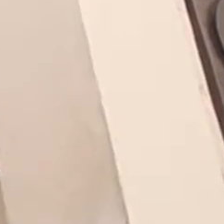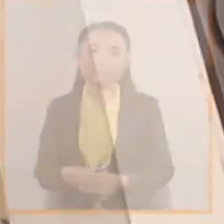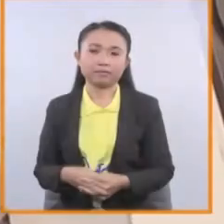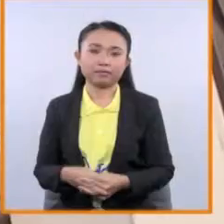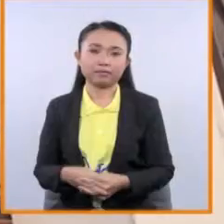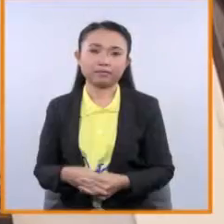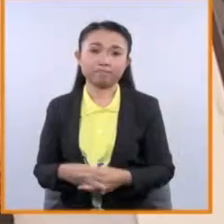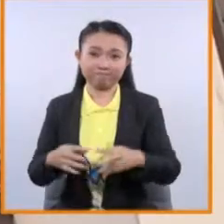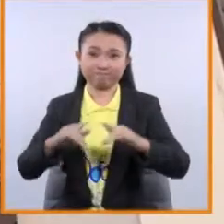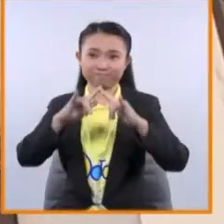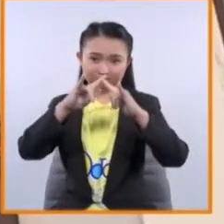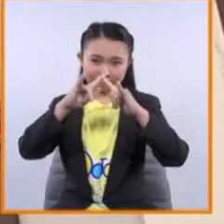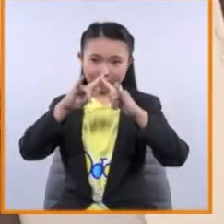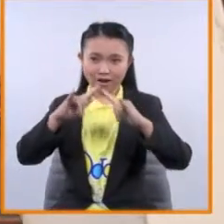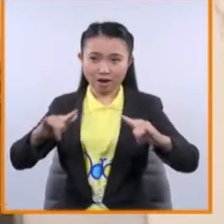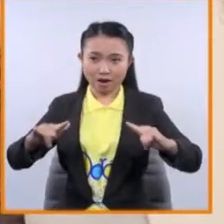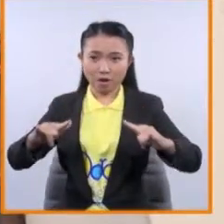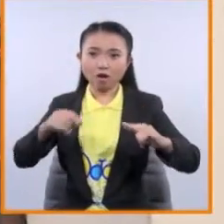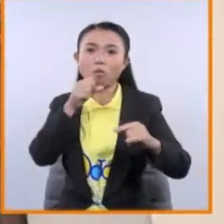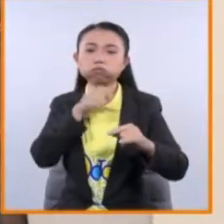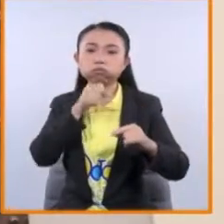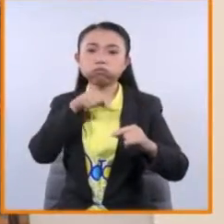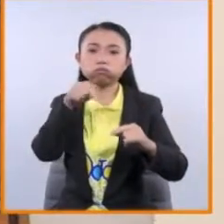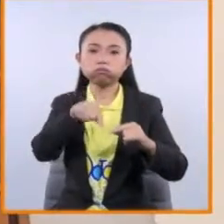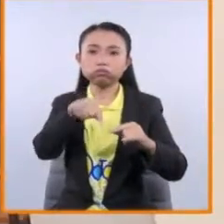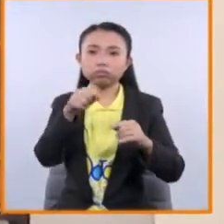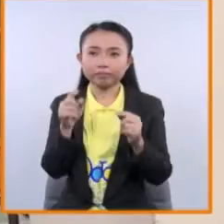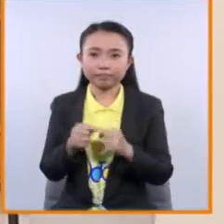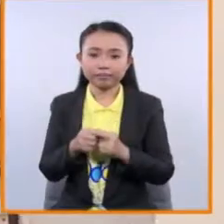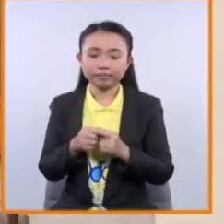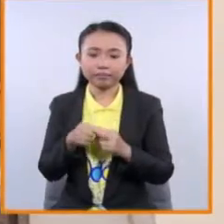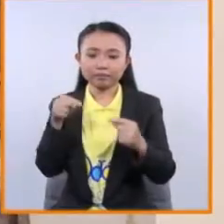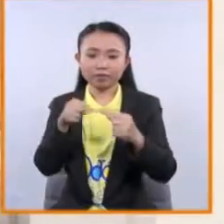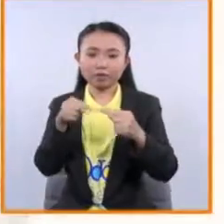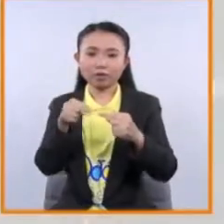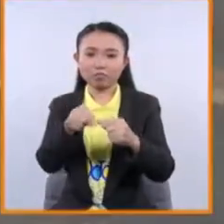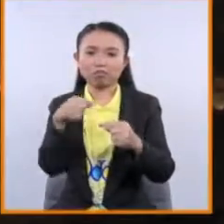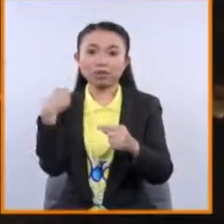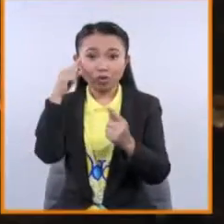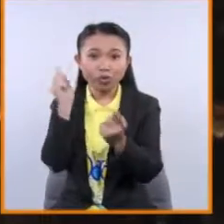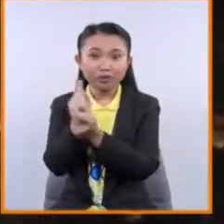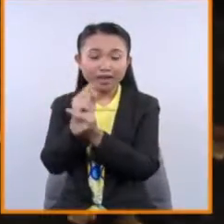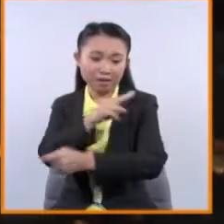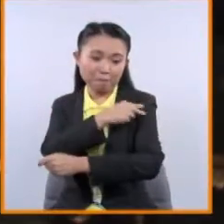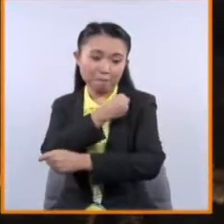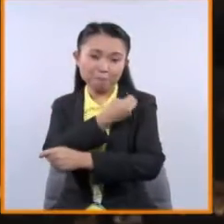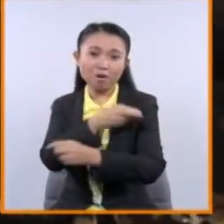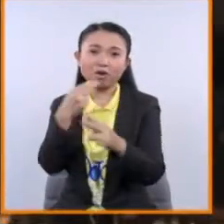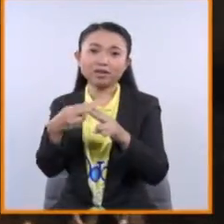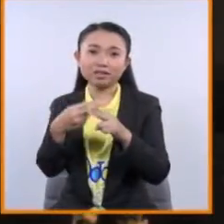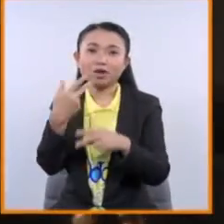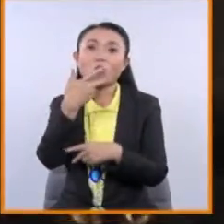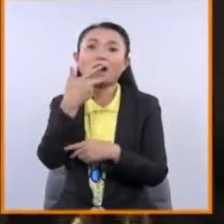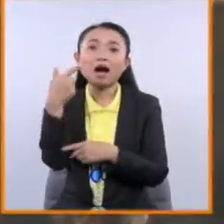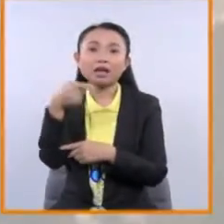อาคารเก่าแก่สไตล์โคโลเนียลย่านเสาชิงช้าหรือที่คนแถวนั้นรู้จักกันในชื่อบ้านหมอหวานมรดกตกทอดจากนายหวานรอดม่วง